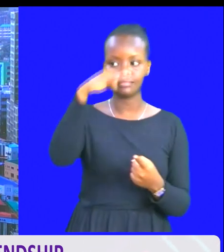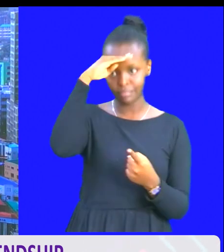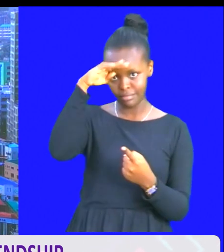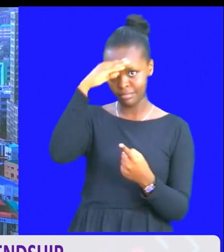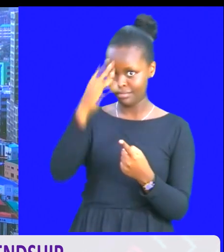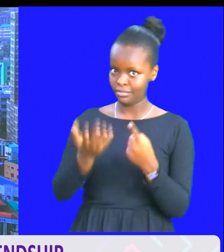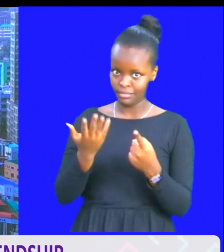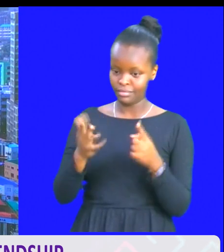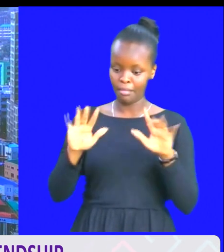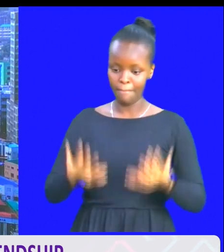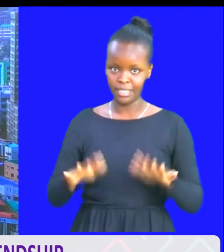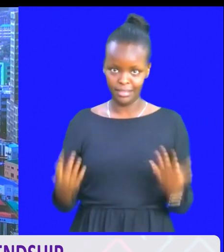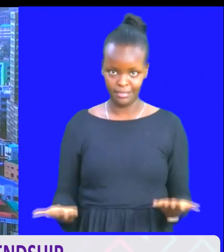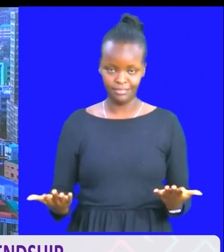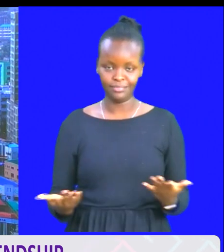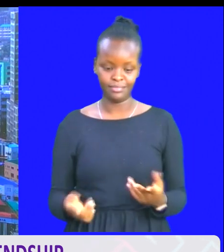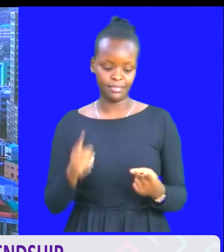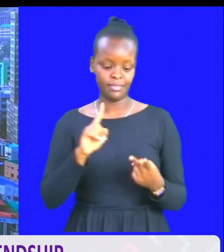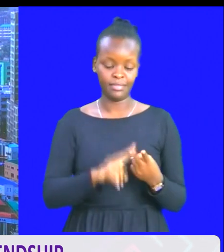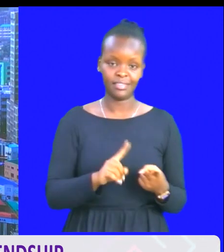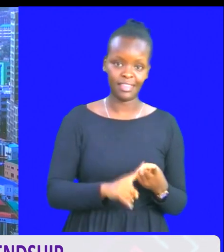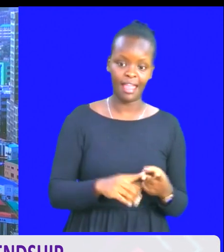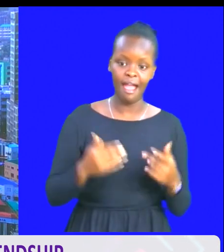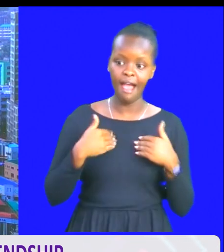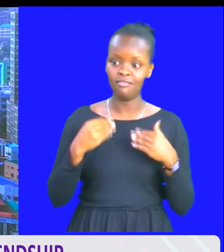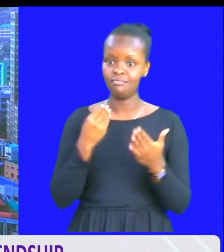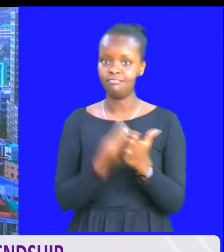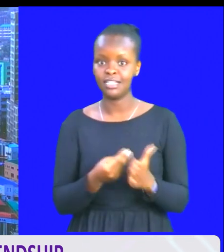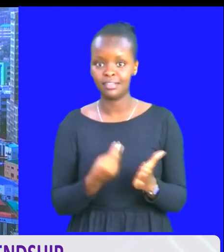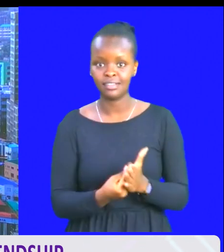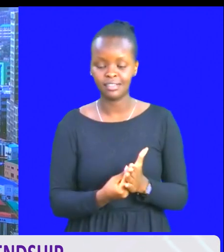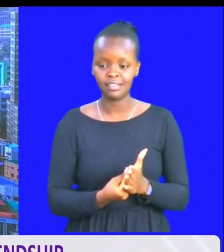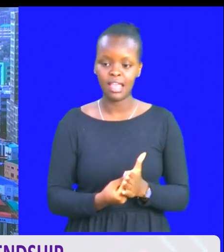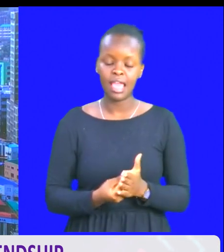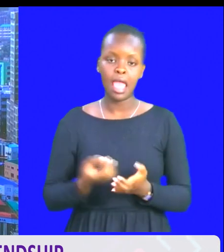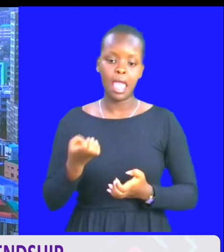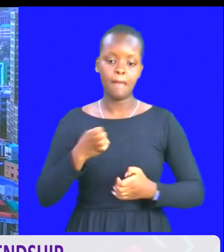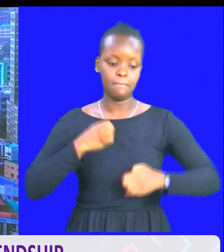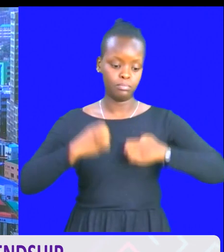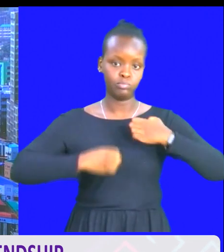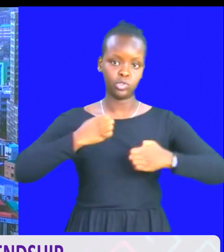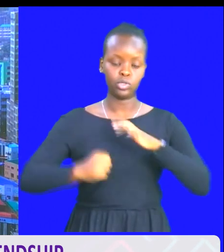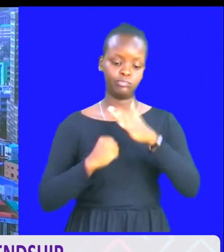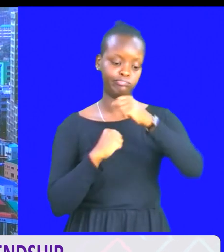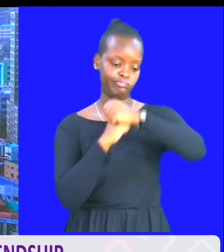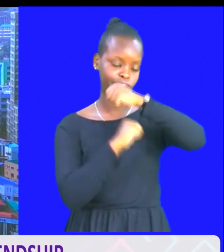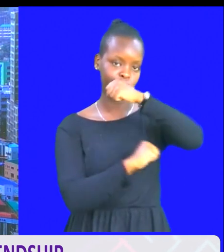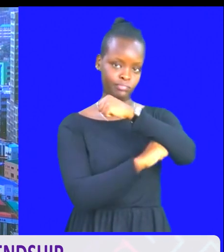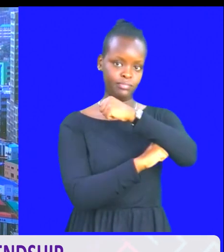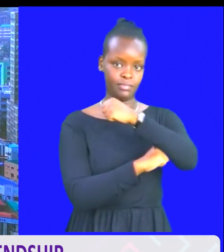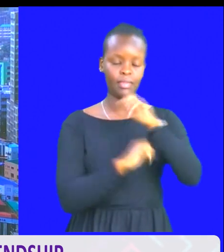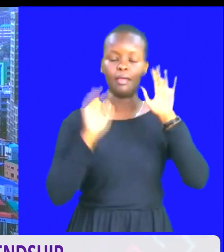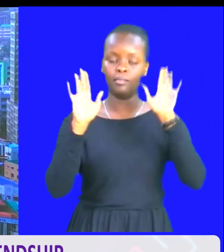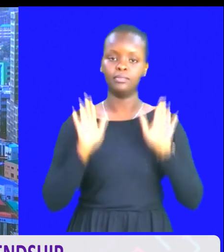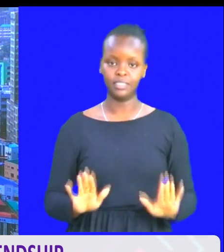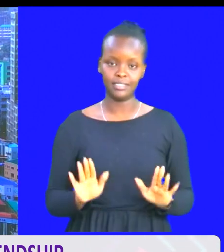lakini kwa sherehe kuna yule ana kitu lakini yako hapo emotional support emotional support muhimu very important afu